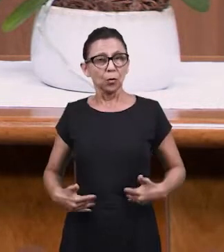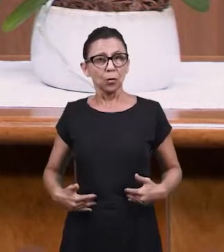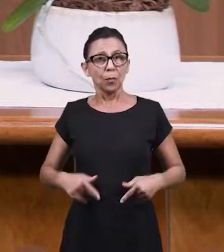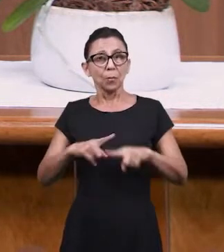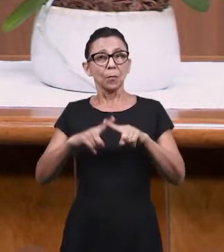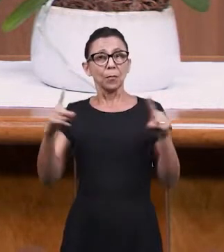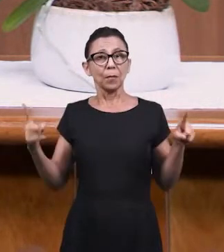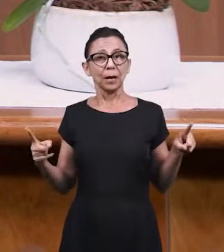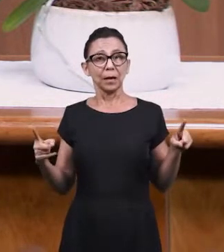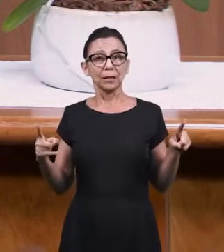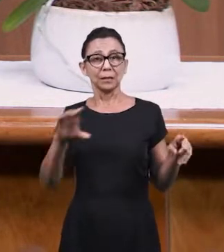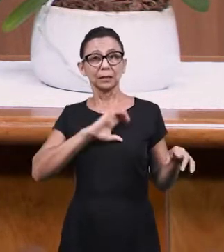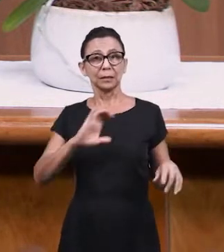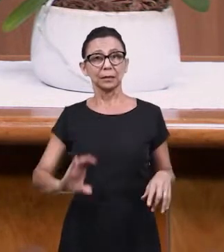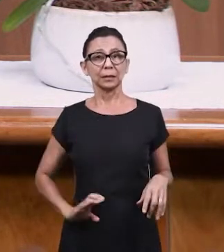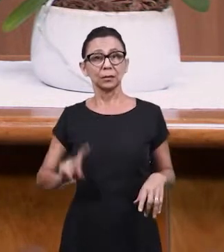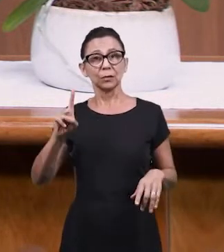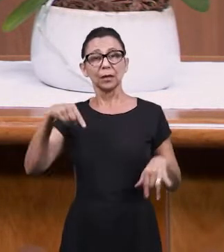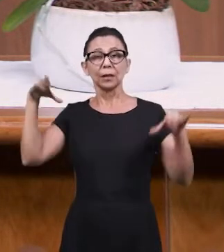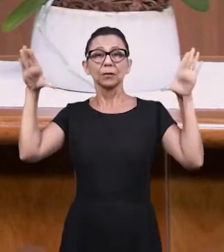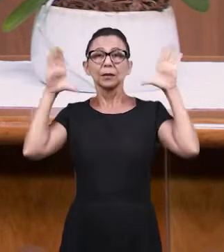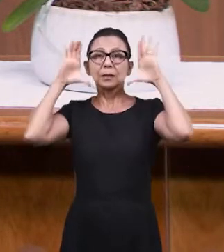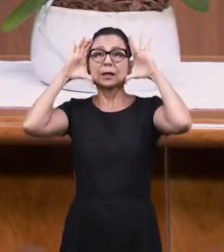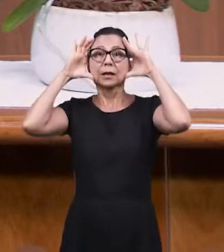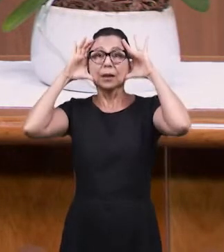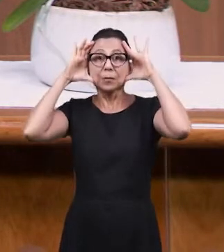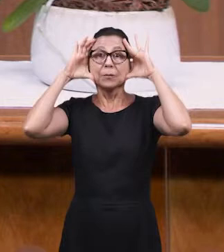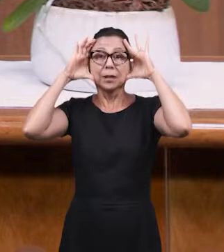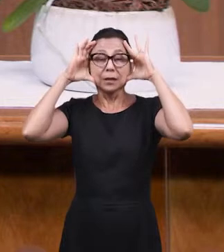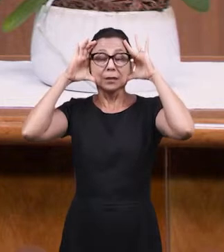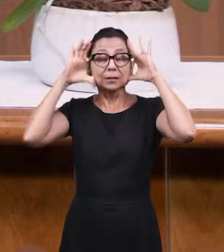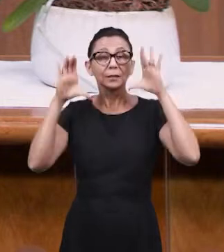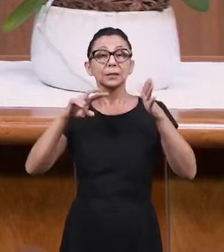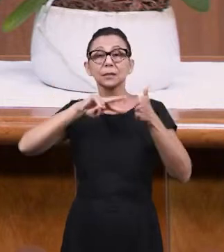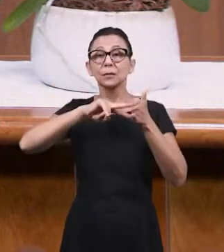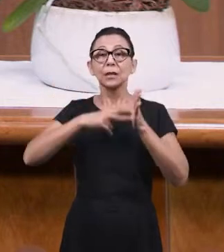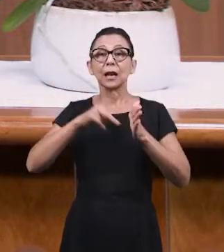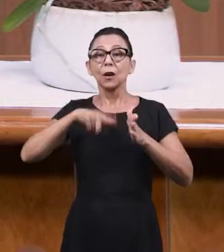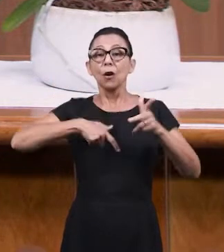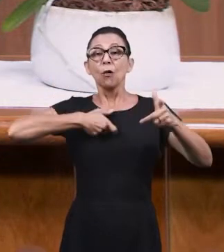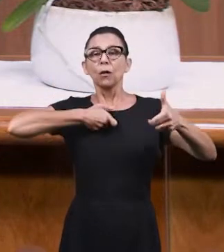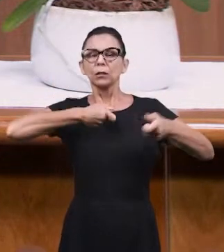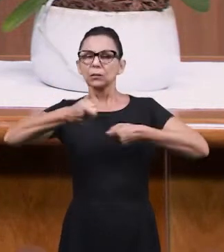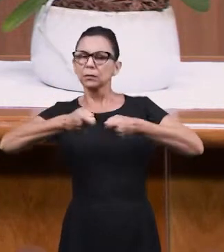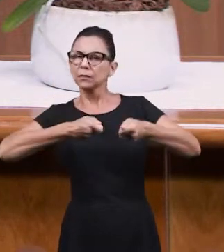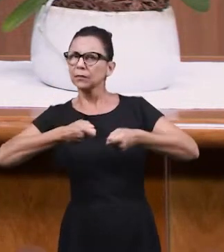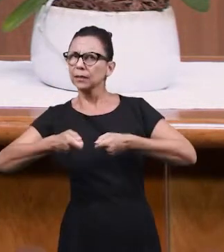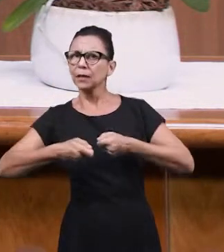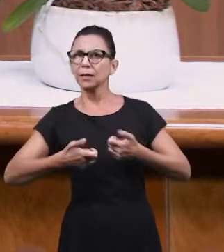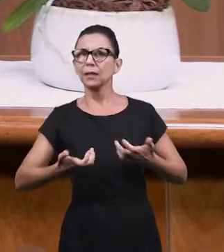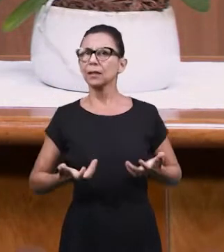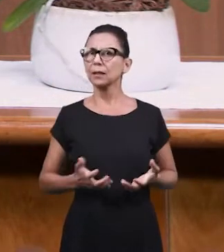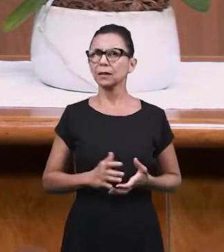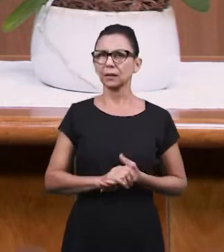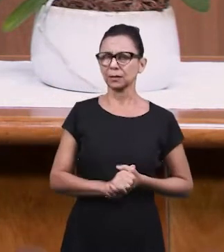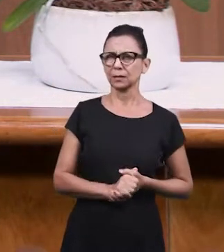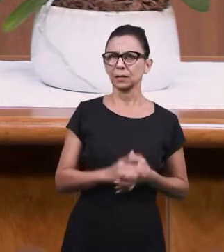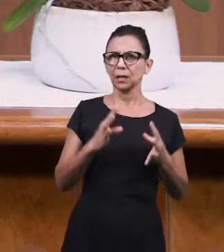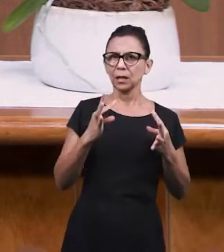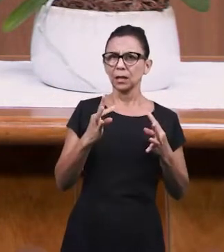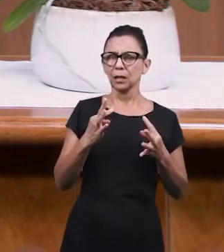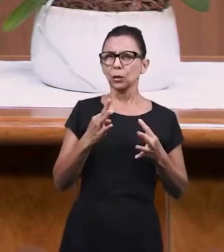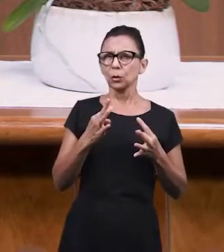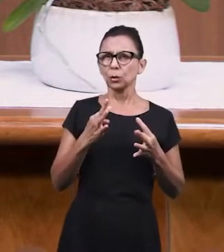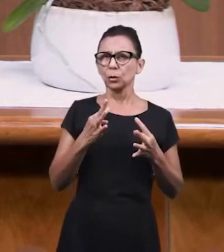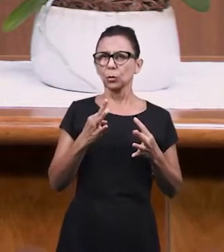l'Église est le corps et la tête est le Christ. Donc c'est dans la parole, dans toutes les lettres de